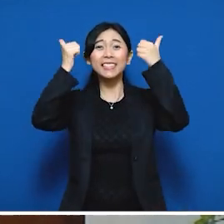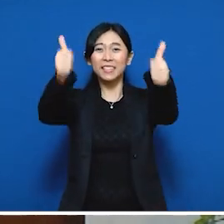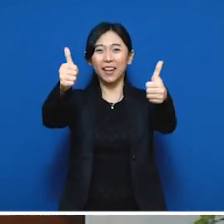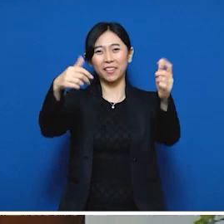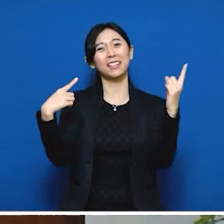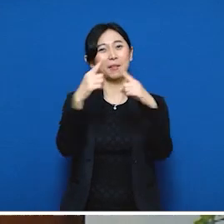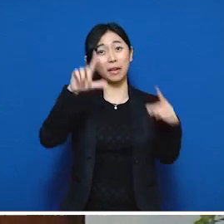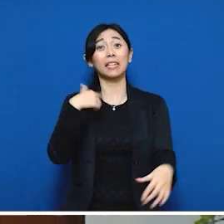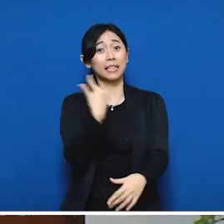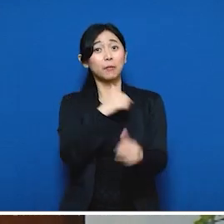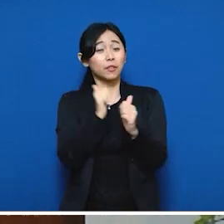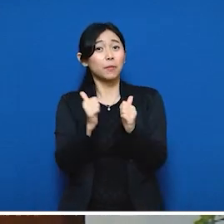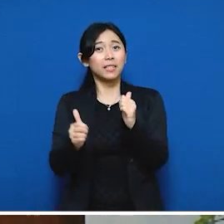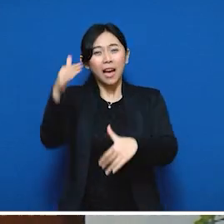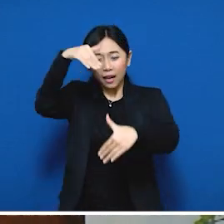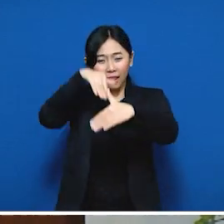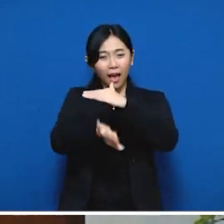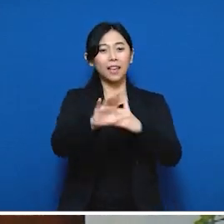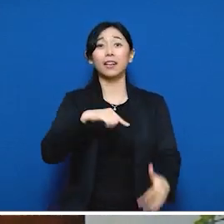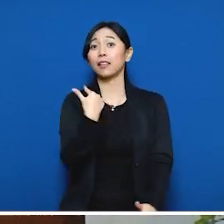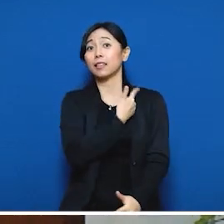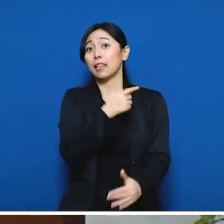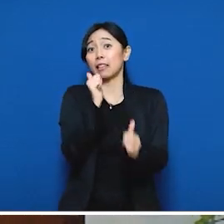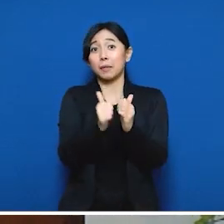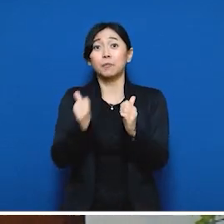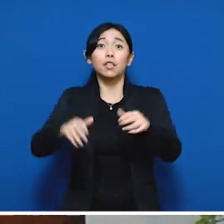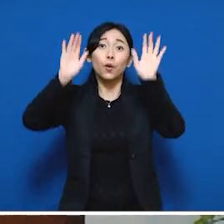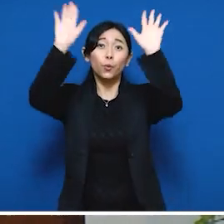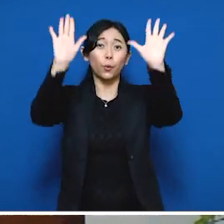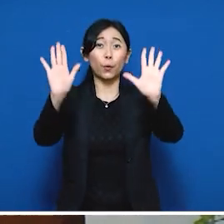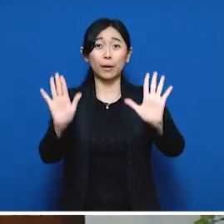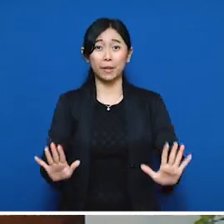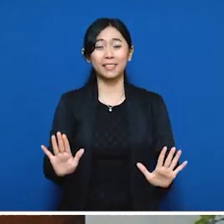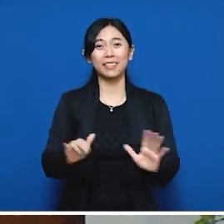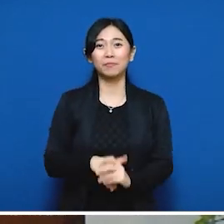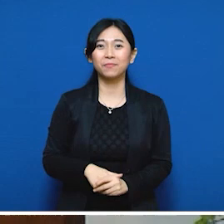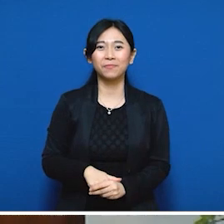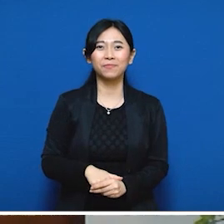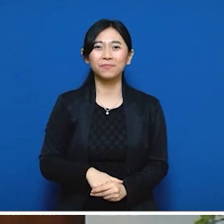masing-masing. Kelahiran kita masing-masing adalah dahsyat.